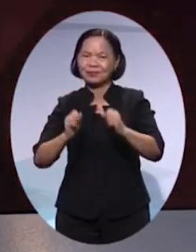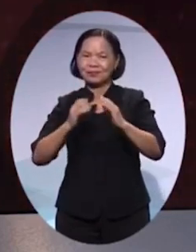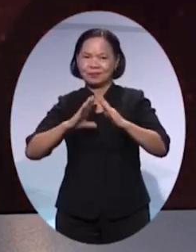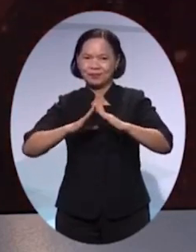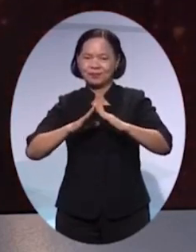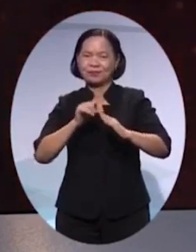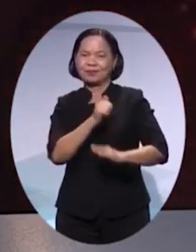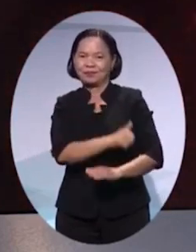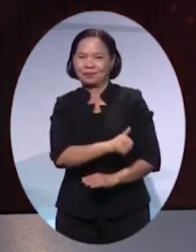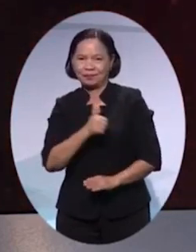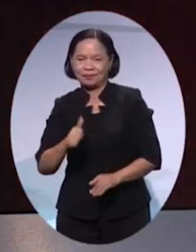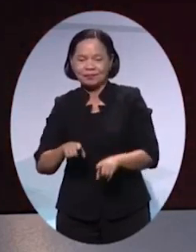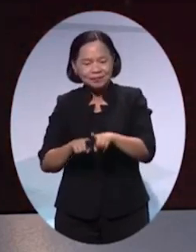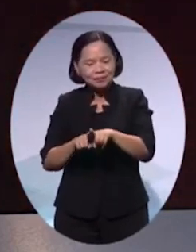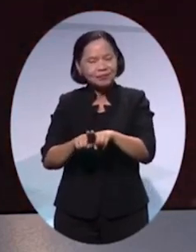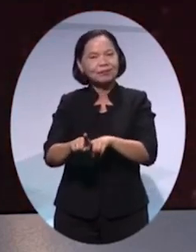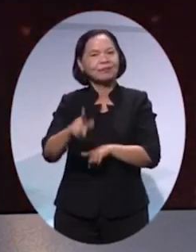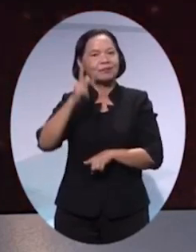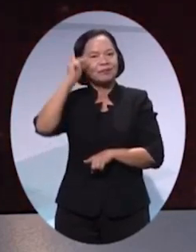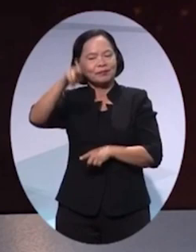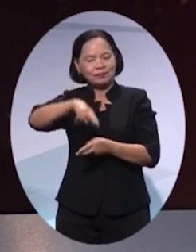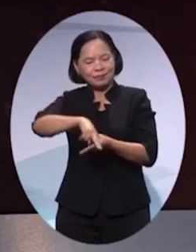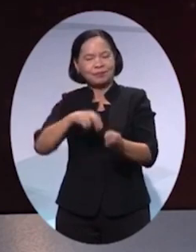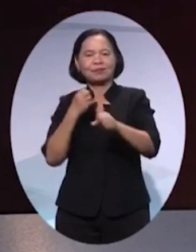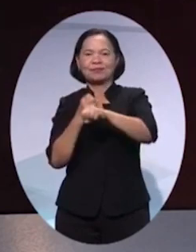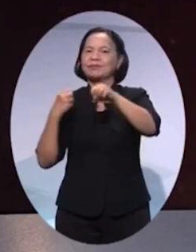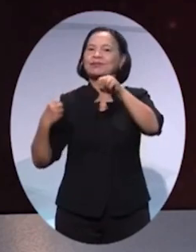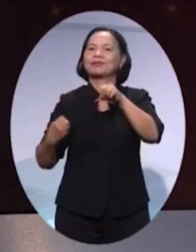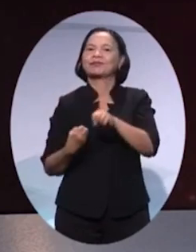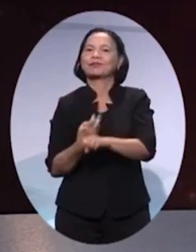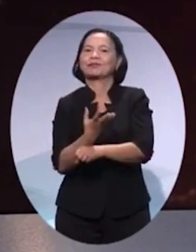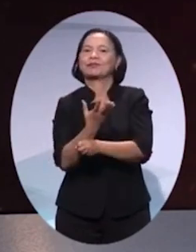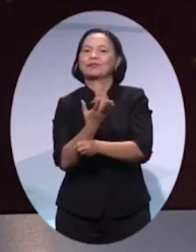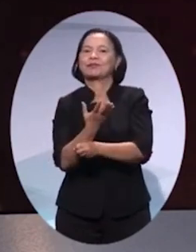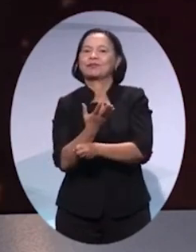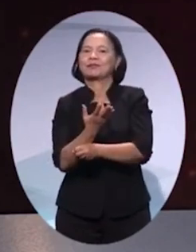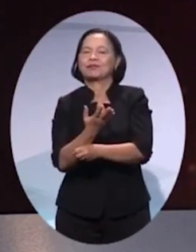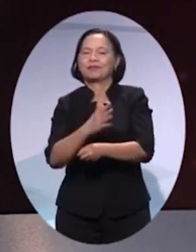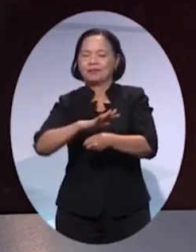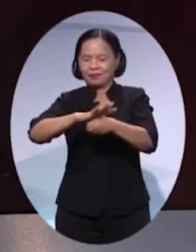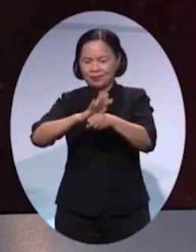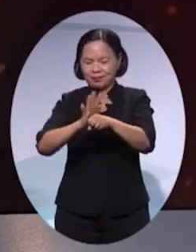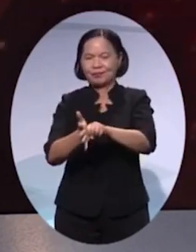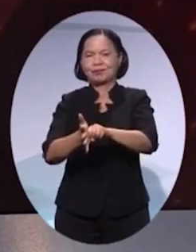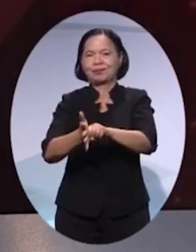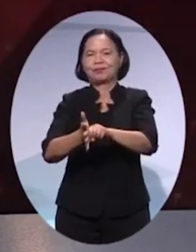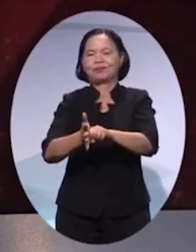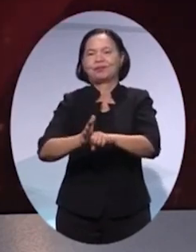người dân vượt qua khó khăn, khôi phục sản xuất kinh doanh và dần bứt phá sau dịch COVID-19.